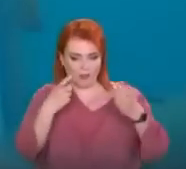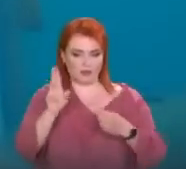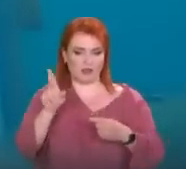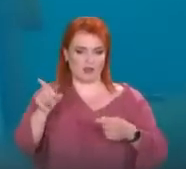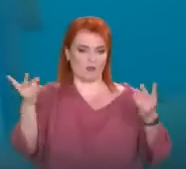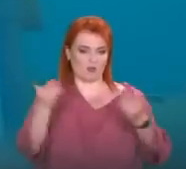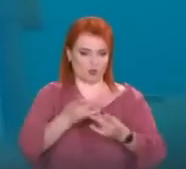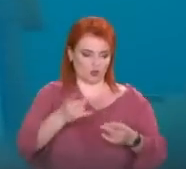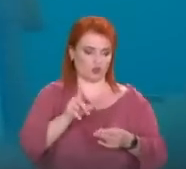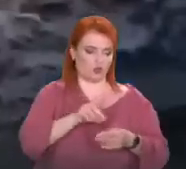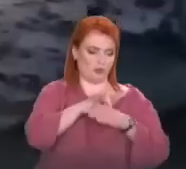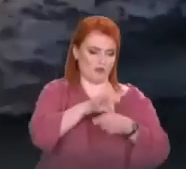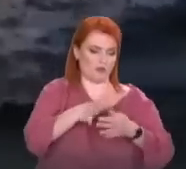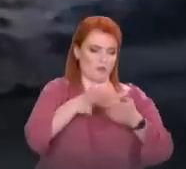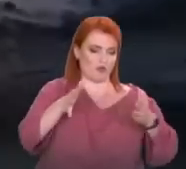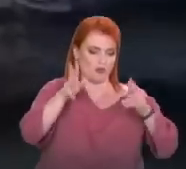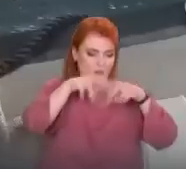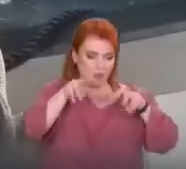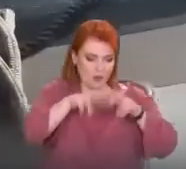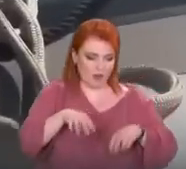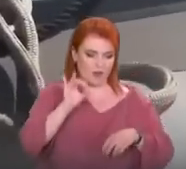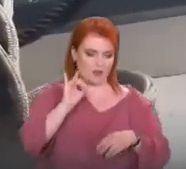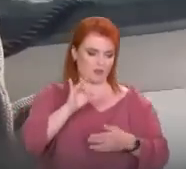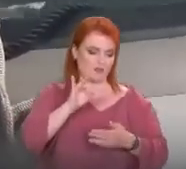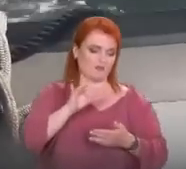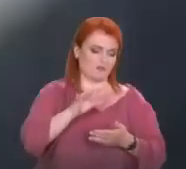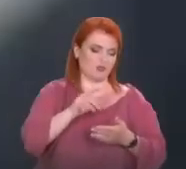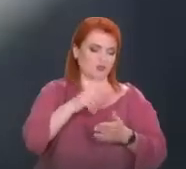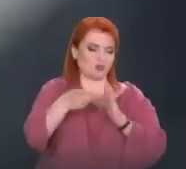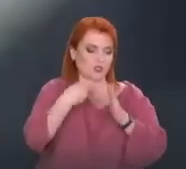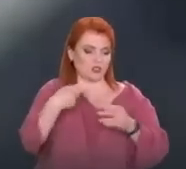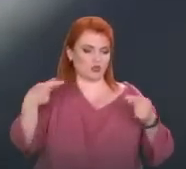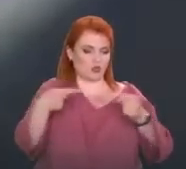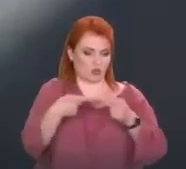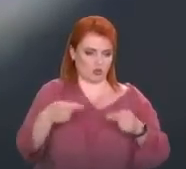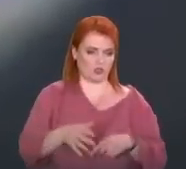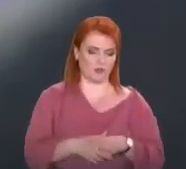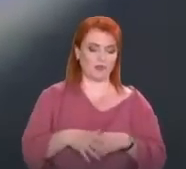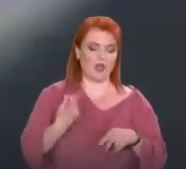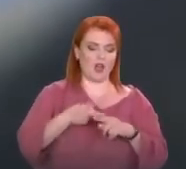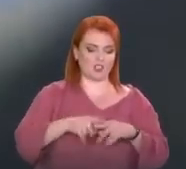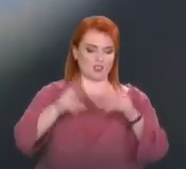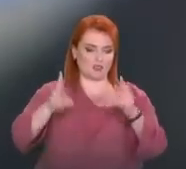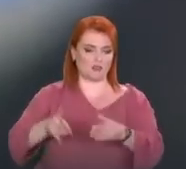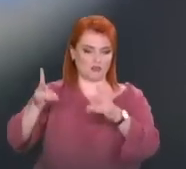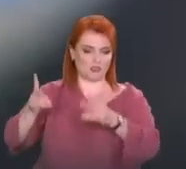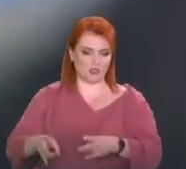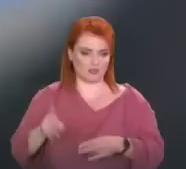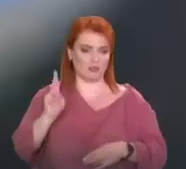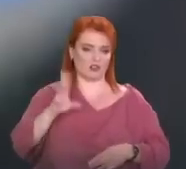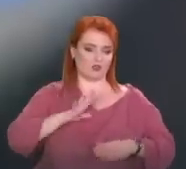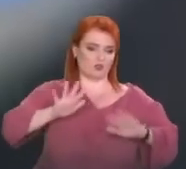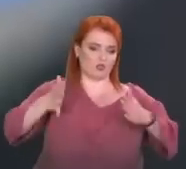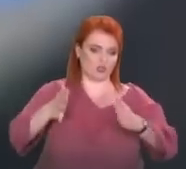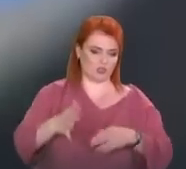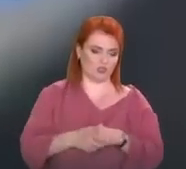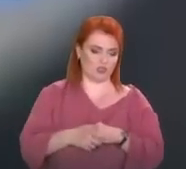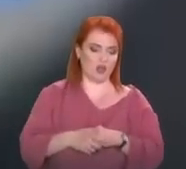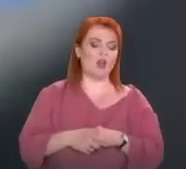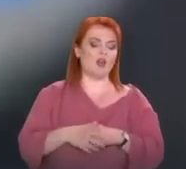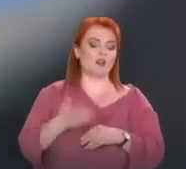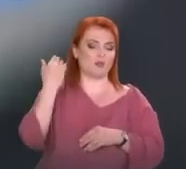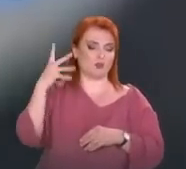pentru Siguranța Transporturilor din Canada se ocupă cu anchetele privind accidentele aeriene, feroviare și maritime, cu scopul de a